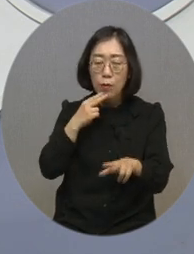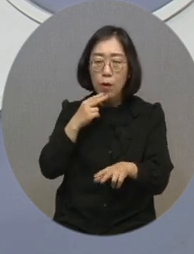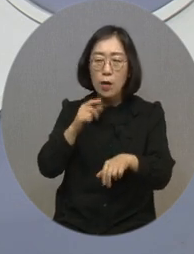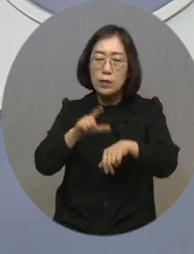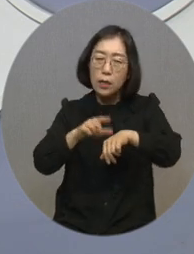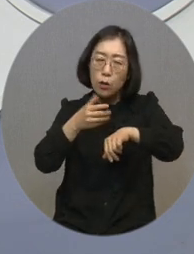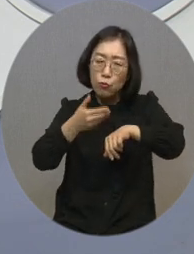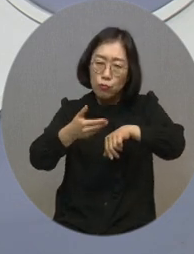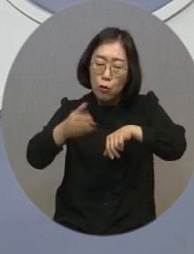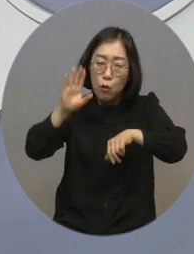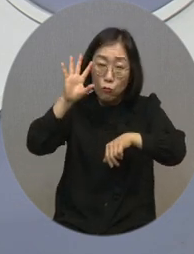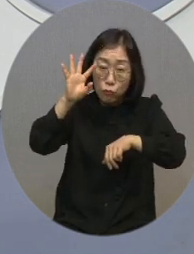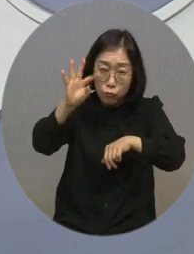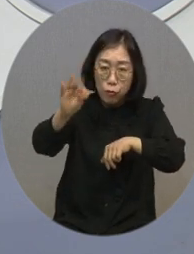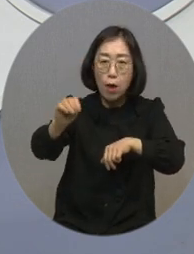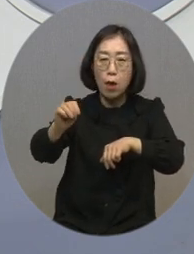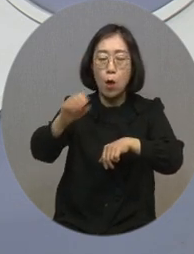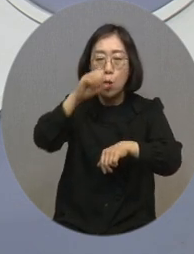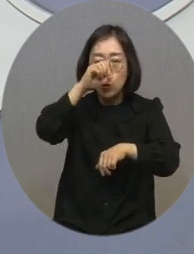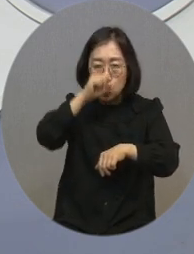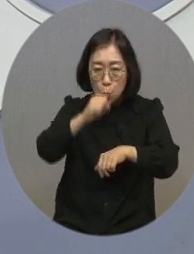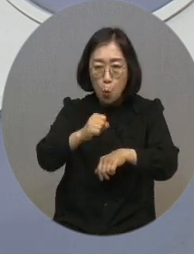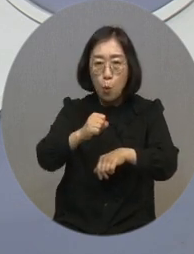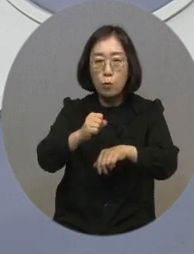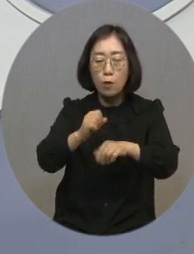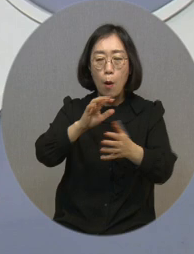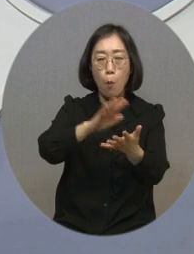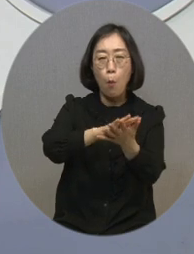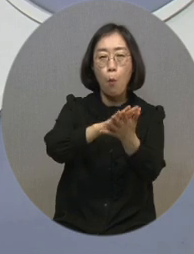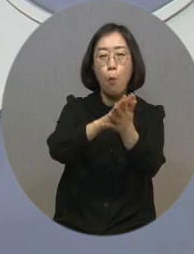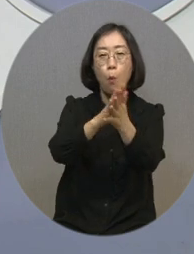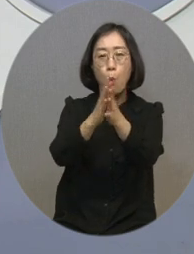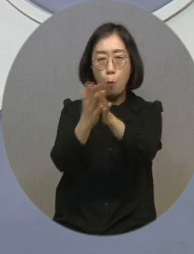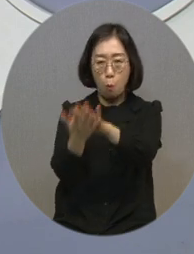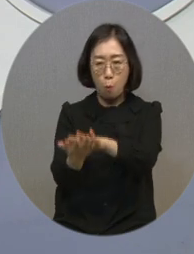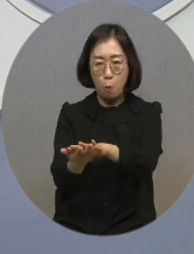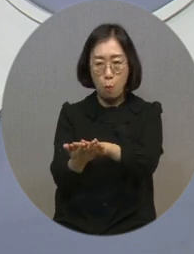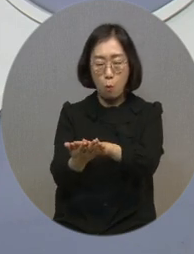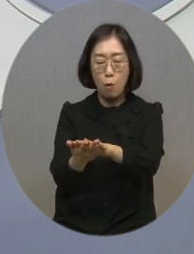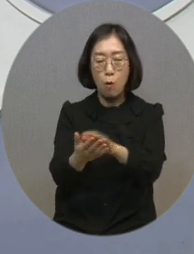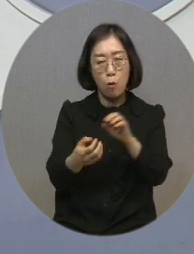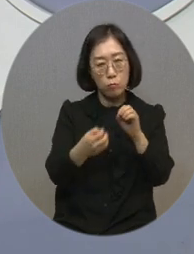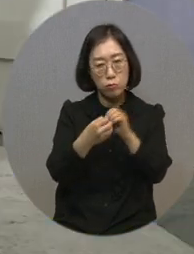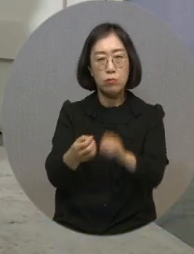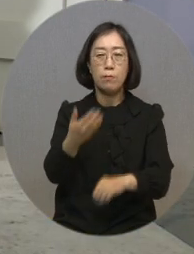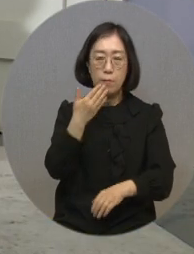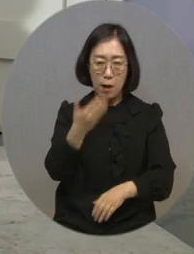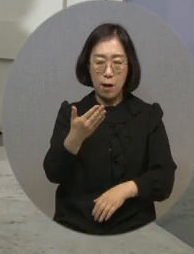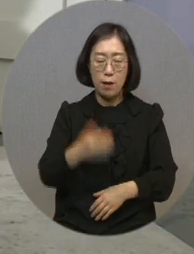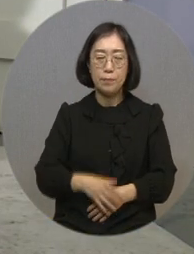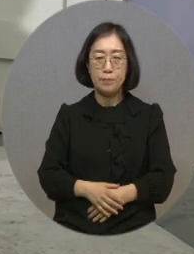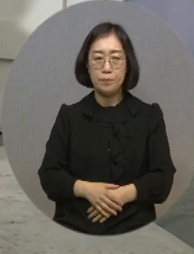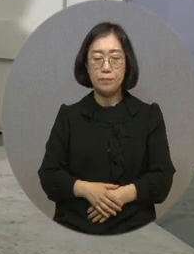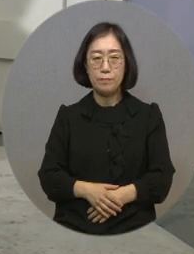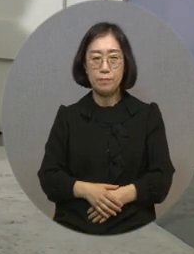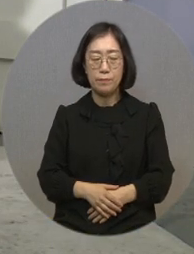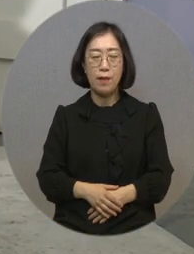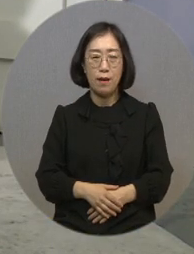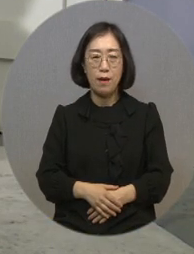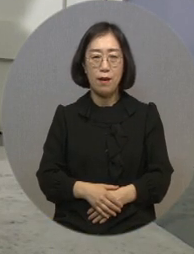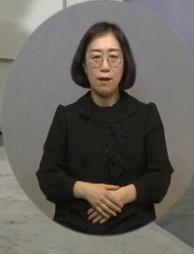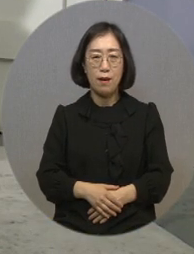맺을 수 있는 계기가 돼. 그래서 그런 사건으로 해서는 제가 많이 배운 계기가 됐습니다.